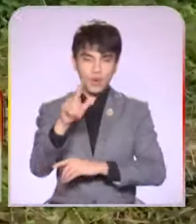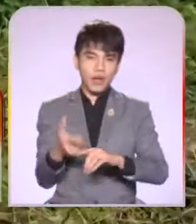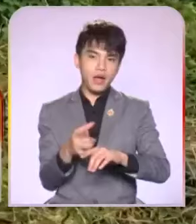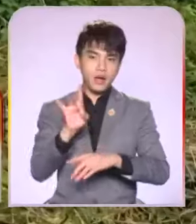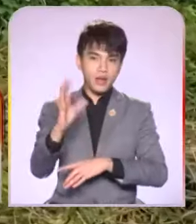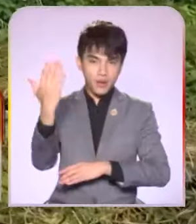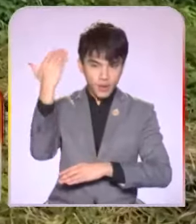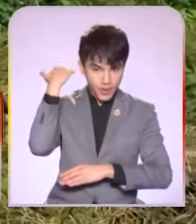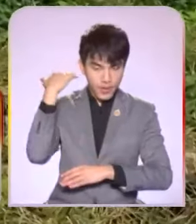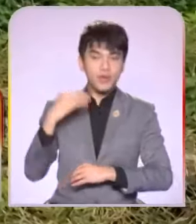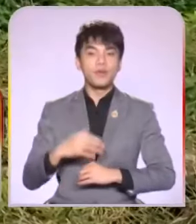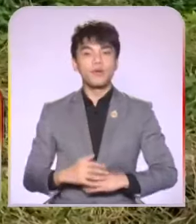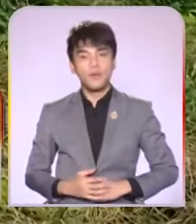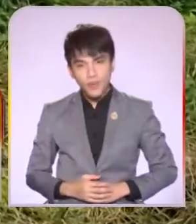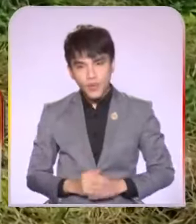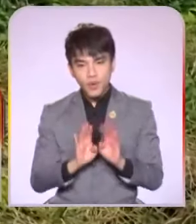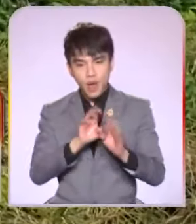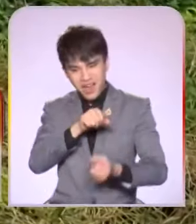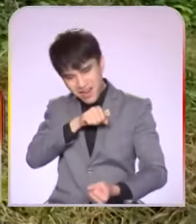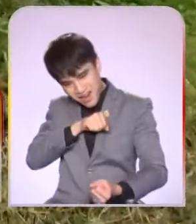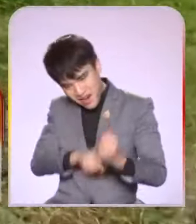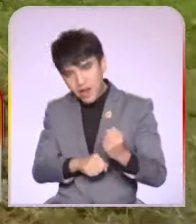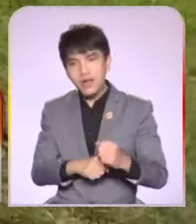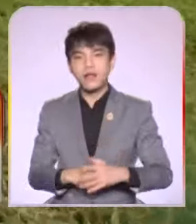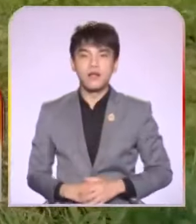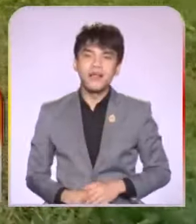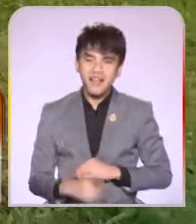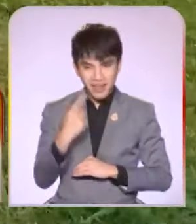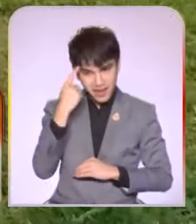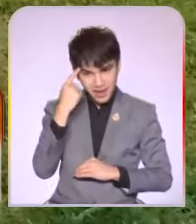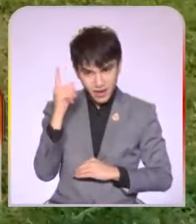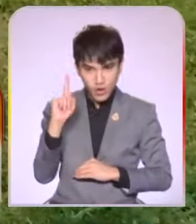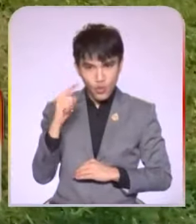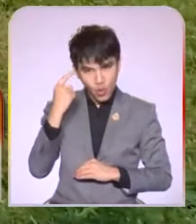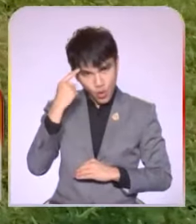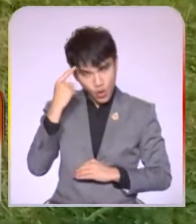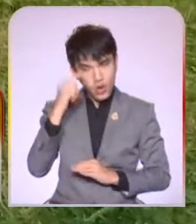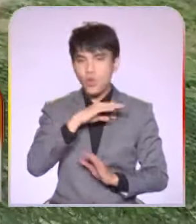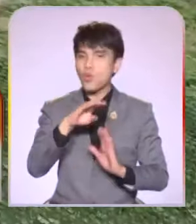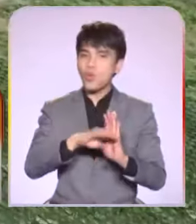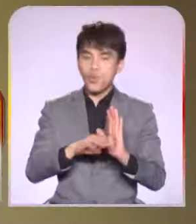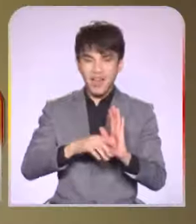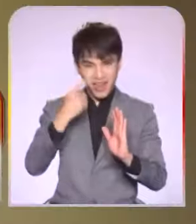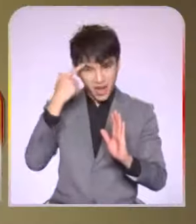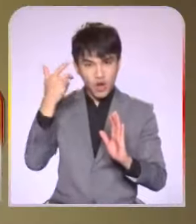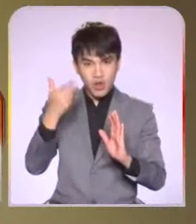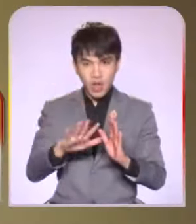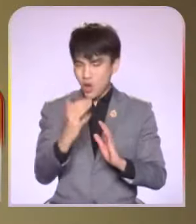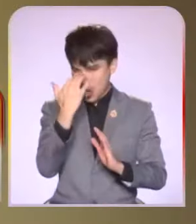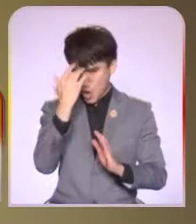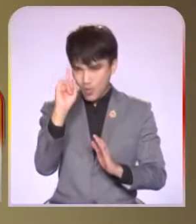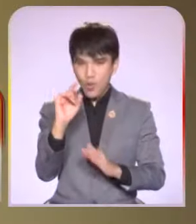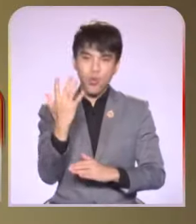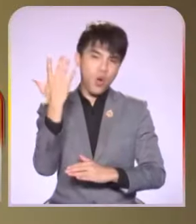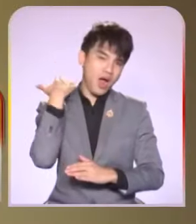คนร้ายเนี่ยมาคนเดียวเลยงัดหน้าต่างเข้ามาจุดนี้คาดว่าคนร้ายน่าจะรู้ความเคลื่อนไหวของคนในบ้านเพราะวันนั้น